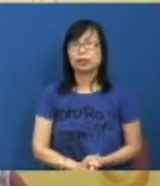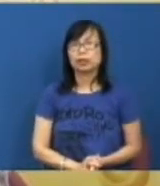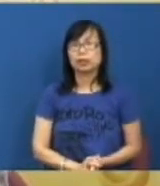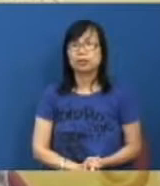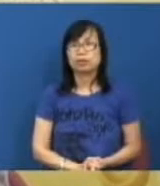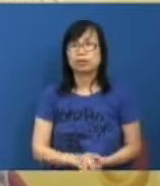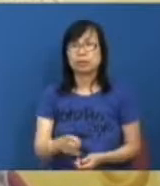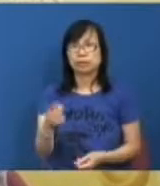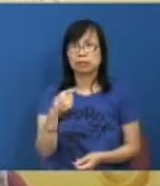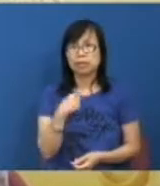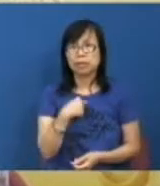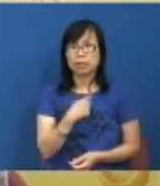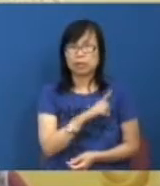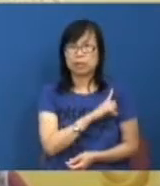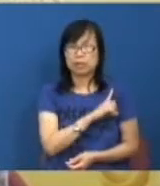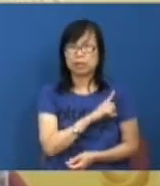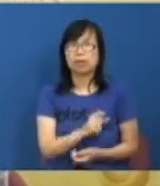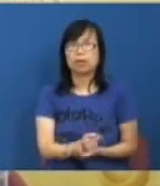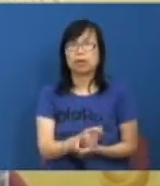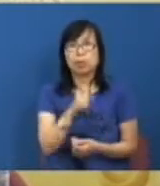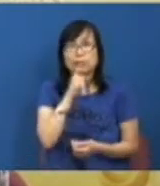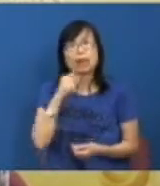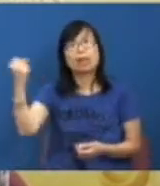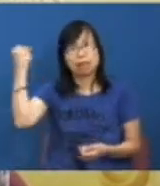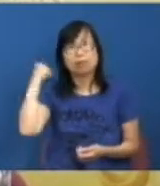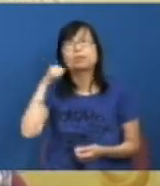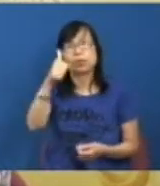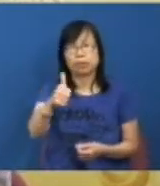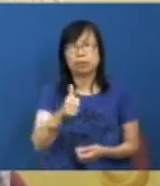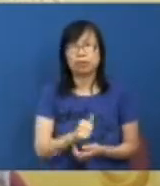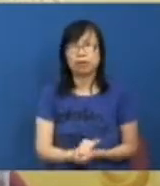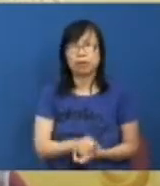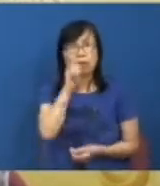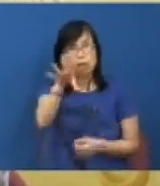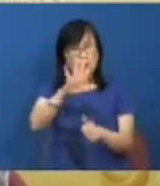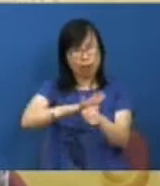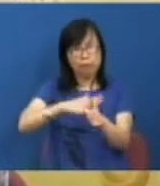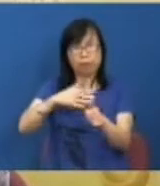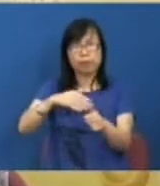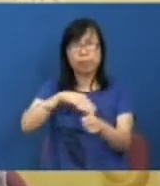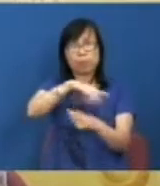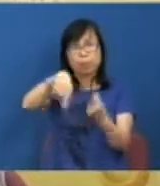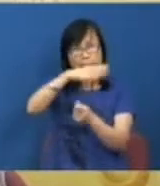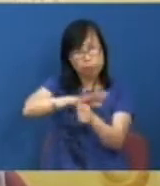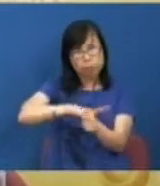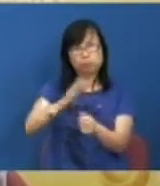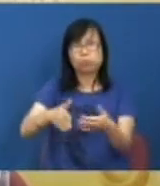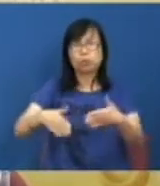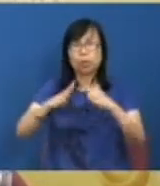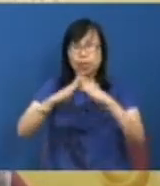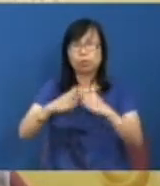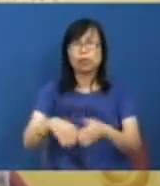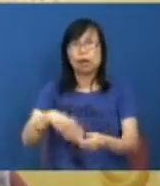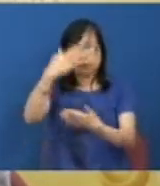係當然梗係自己 sustainability 最好啦。但係其實講翻環保村屋，其實即係真係隔咗啲減